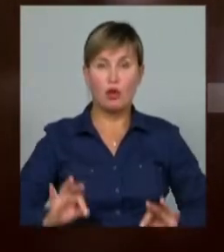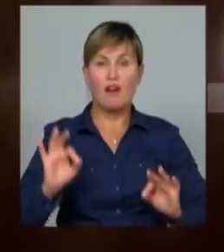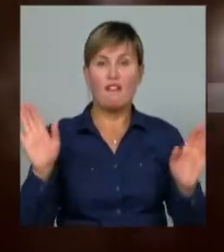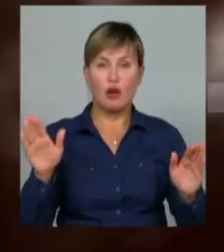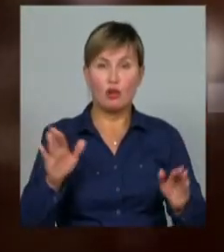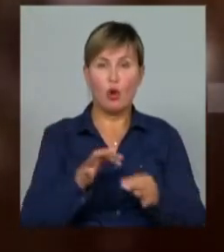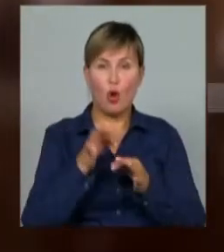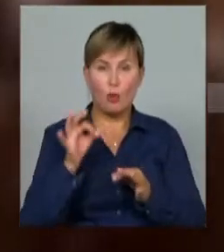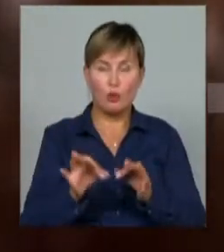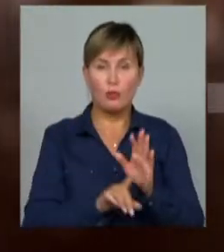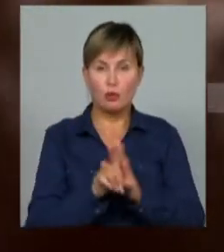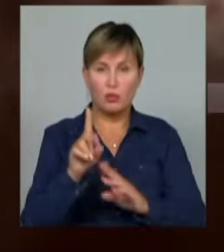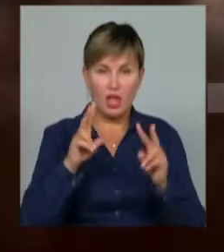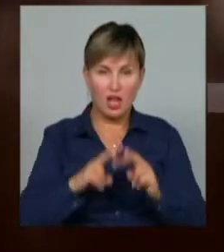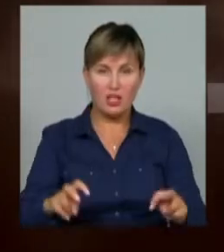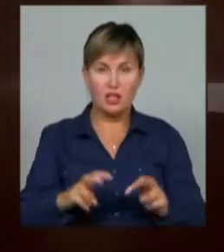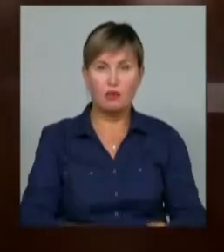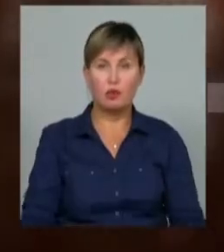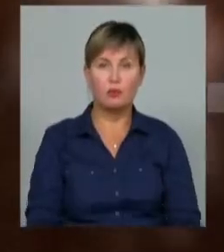области приступила к расследованию.